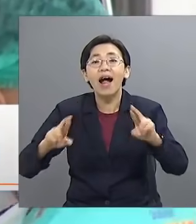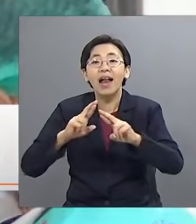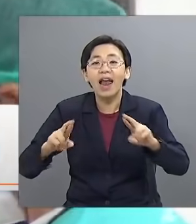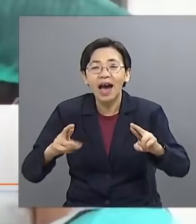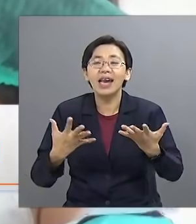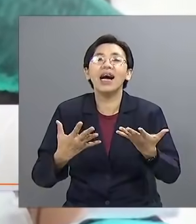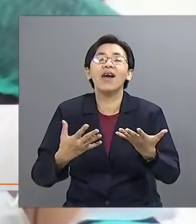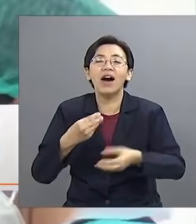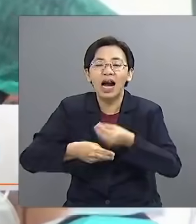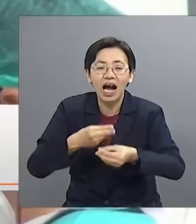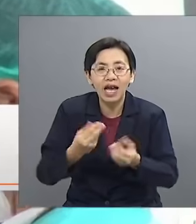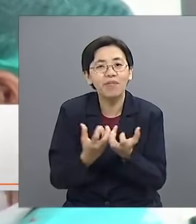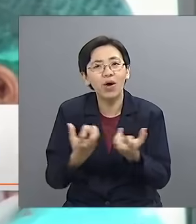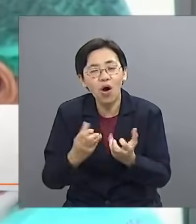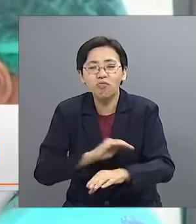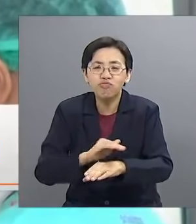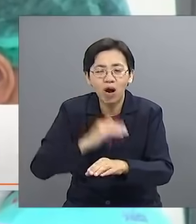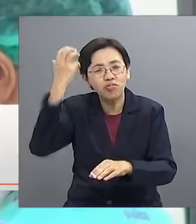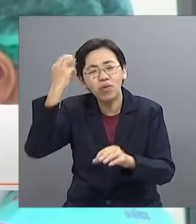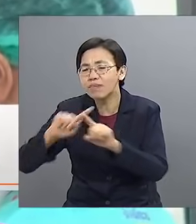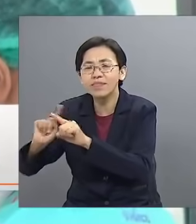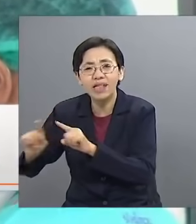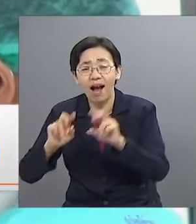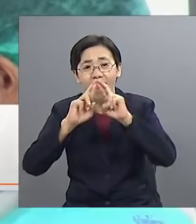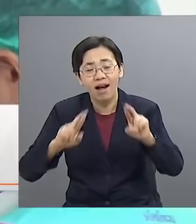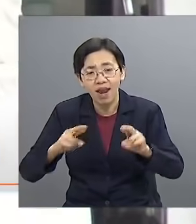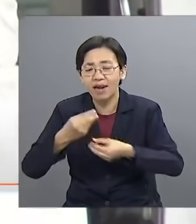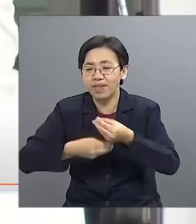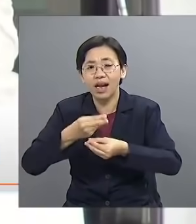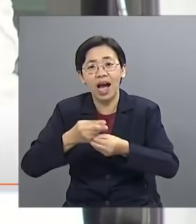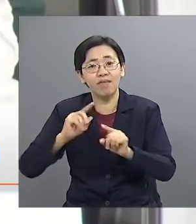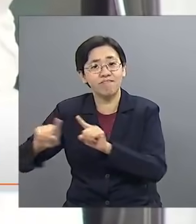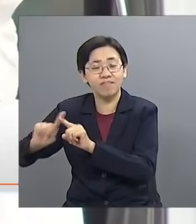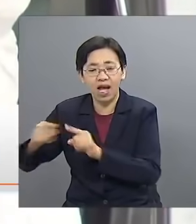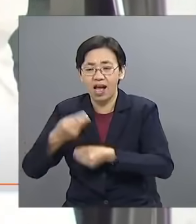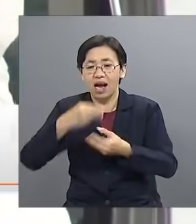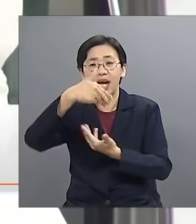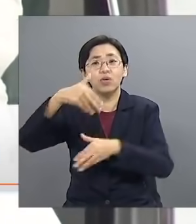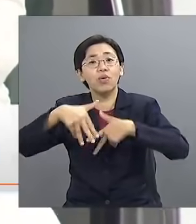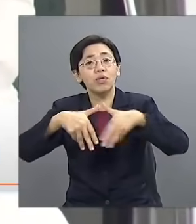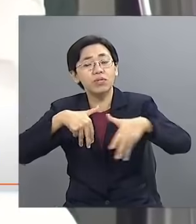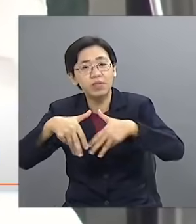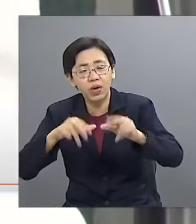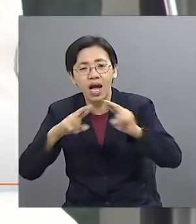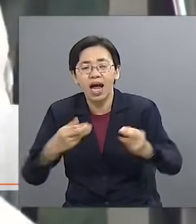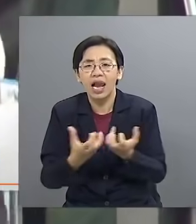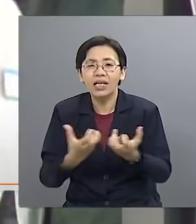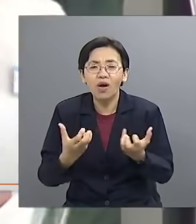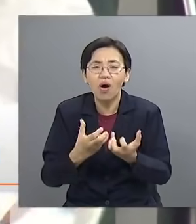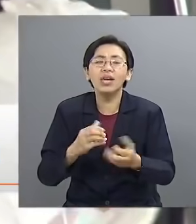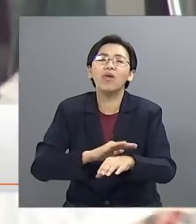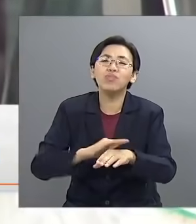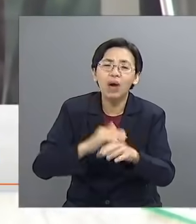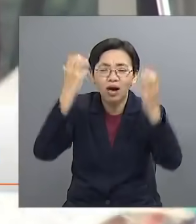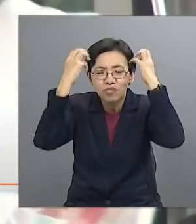ปลีกค้าส่งขนาดย่อมร้านค้าปลีกค้าส่งชุมชนร้านขายของชำร้านค้าปลีกค้าส่งขนาด